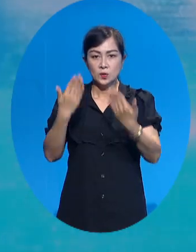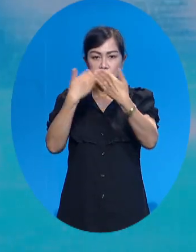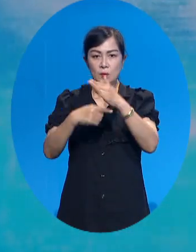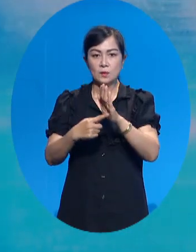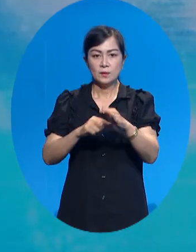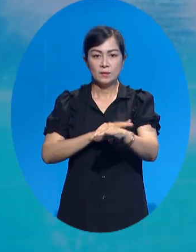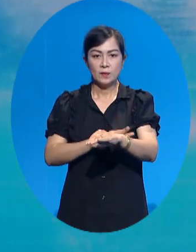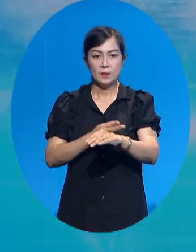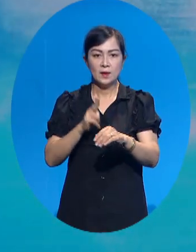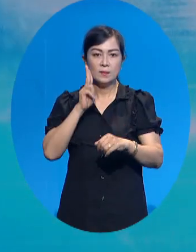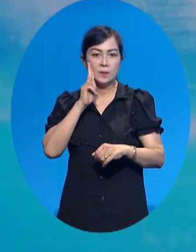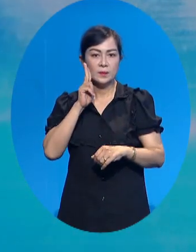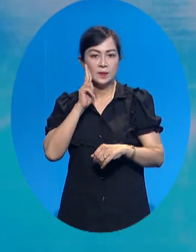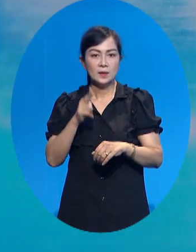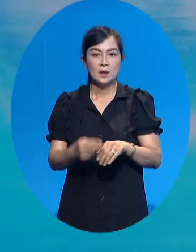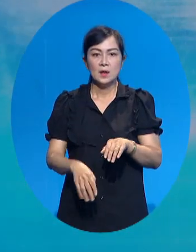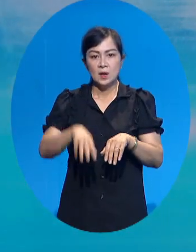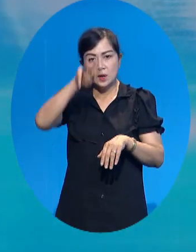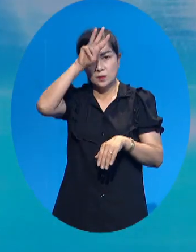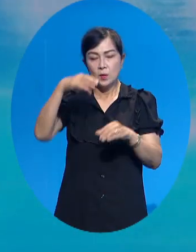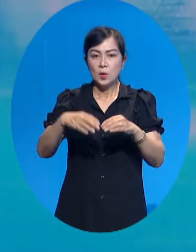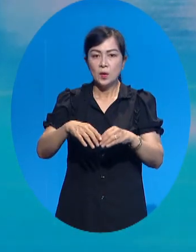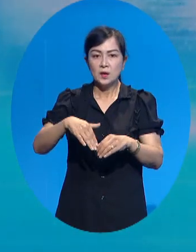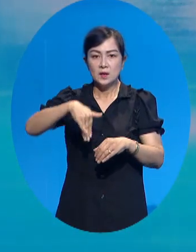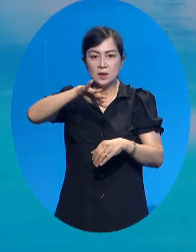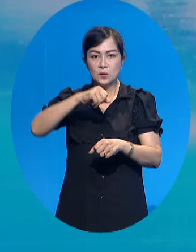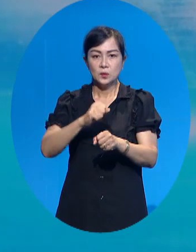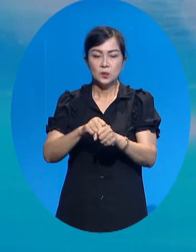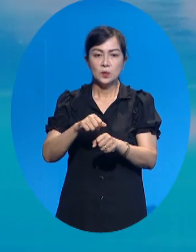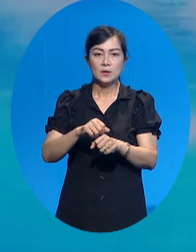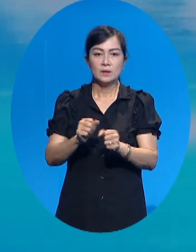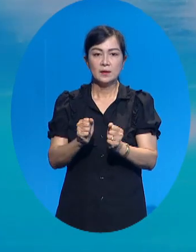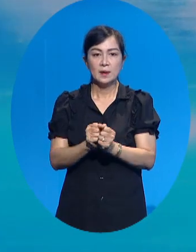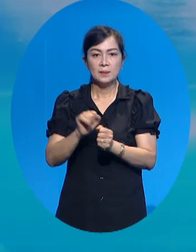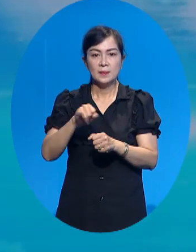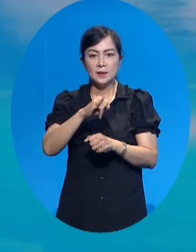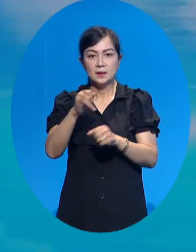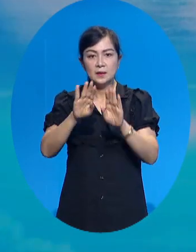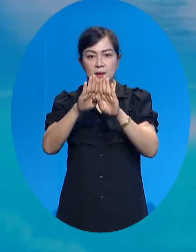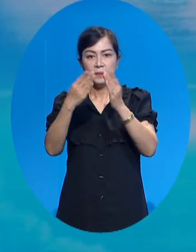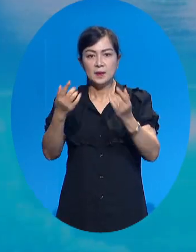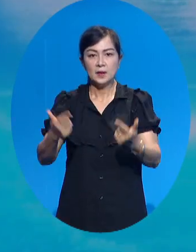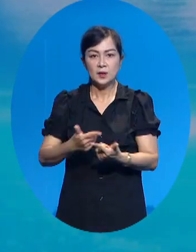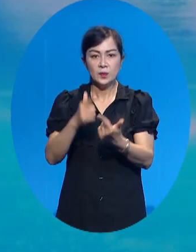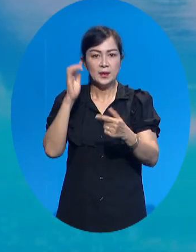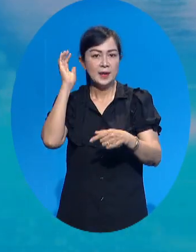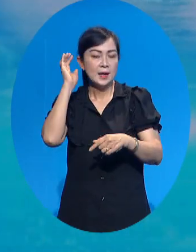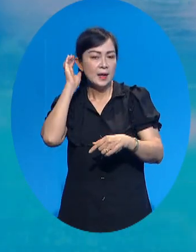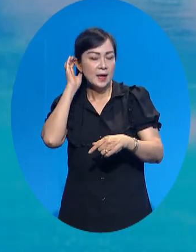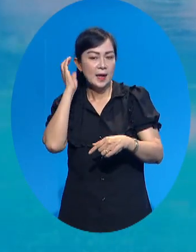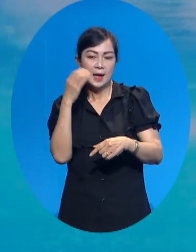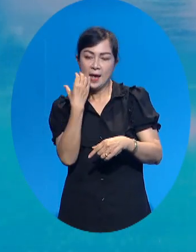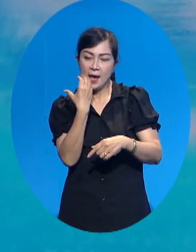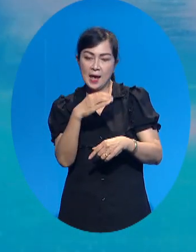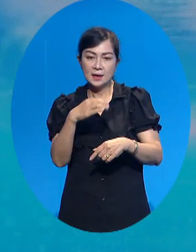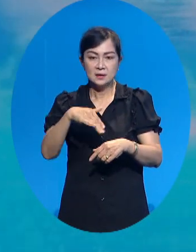Tối qua tại Trung tâm Văn hóa tỉnh Bà Rịa Vũng Tàu, Trung ương Hội Người Cao Tuổi Việt Nam phối hợp với Ủy ban Nhân dân tỉnh tổ chức khai mạc liên hoan tiếng hát người cao tuổi khu